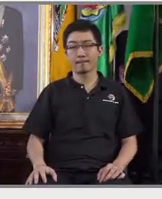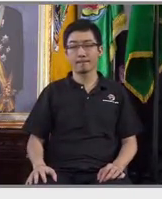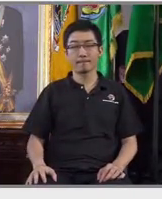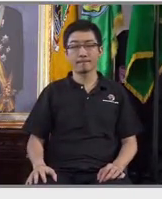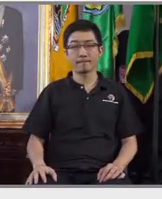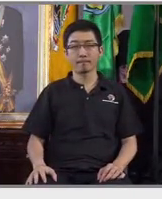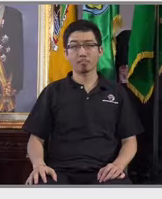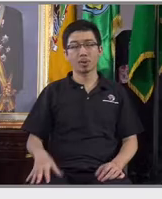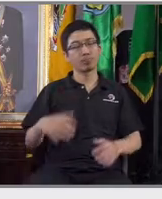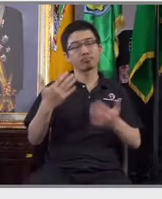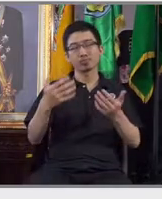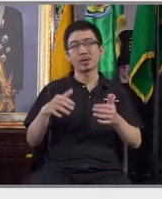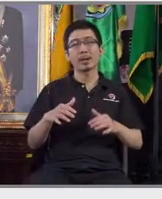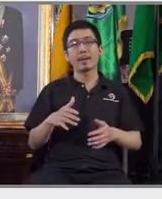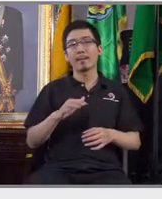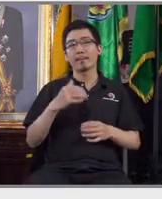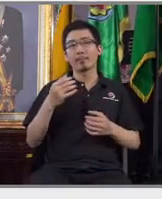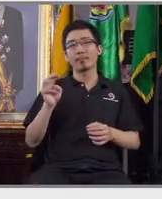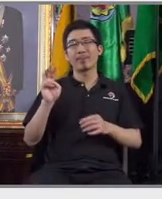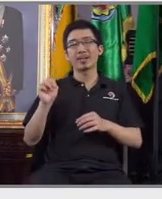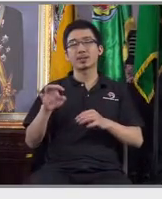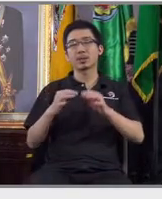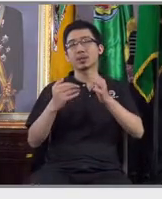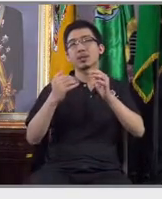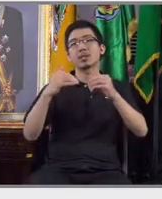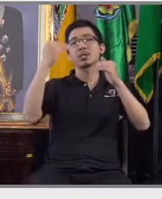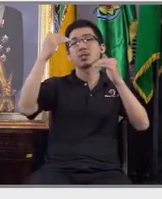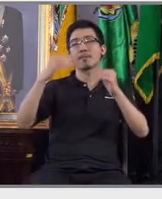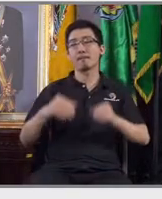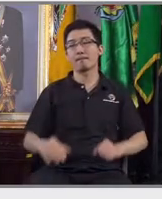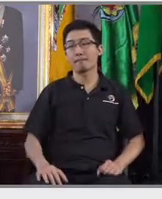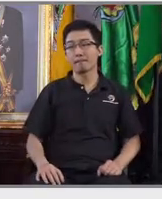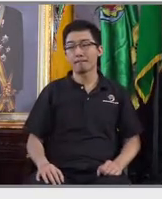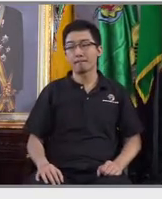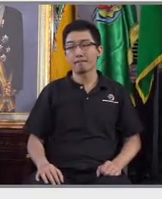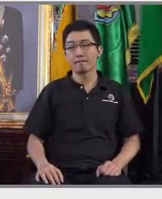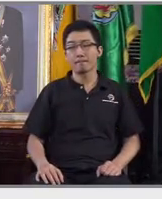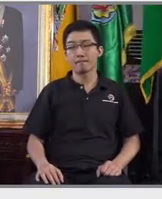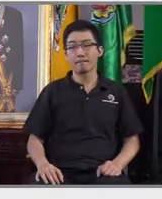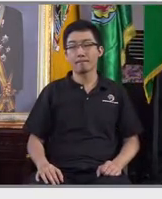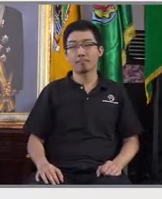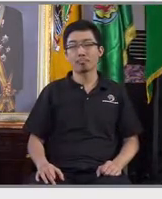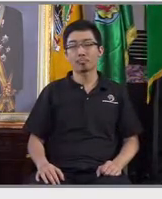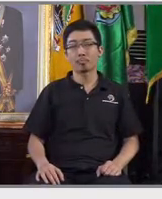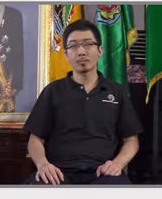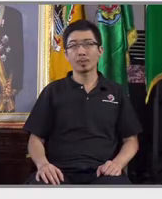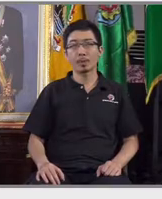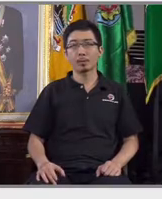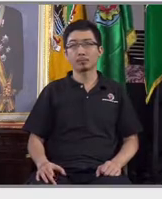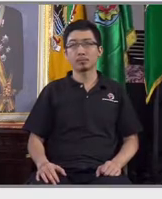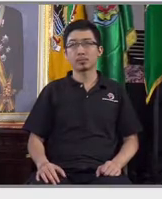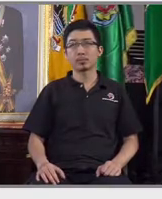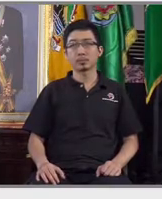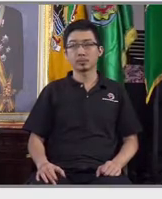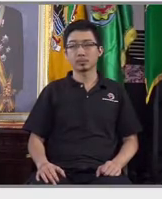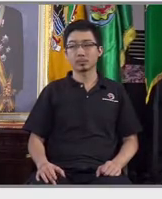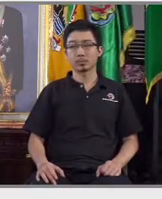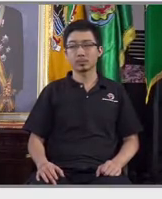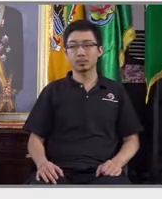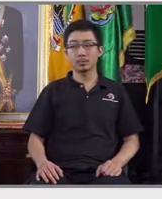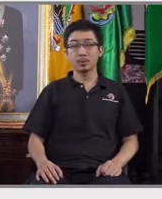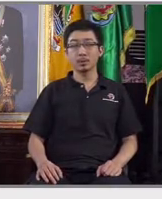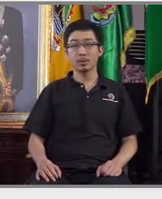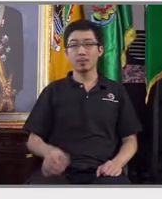masih tinggi. Terima kasih, insya Allah kami akan selesaikan. Pengangguran